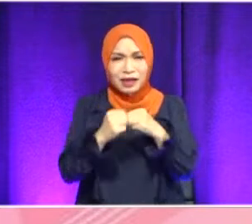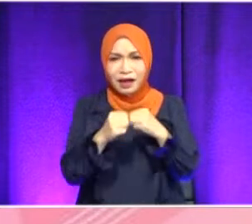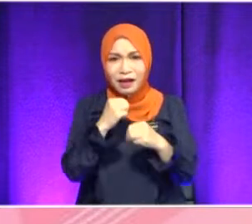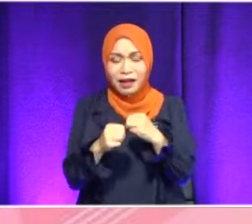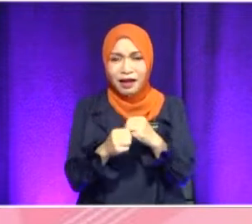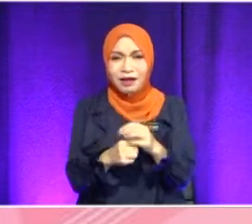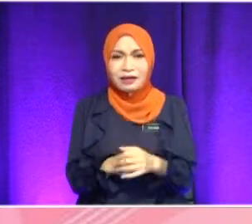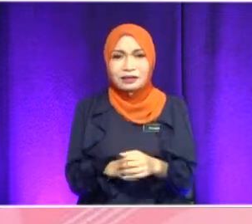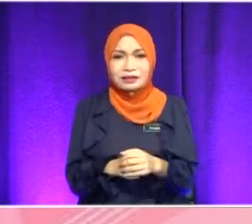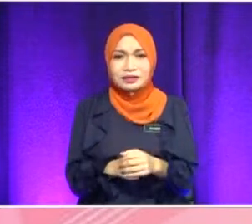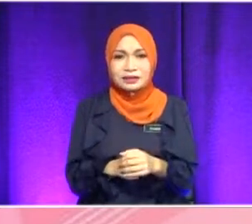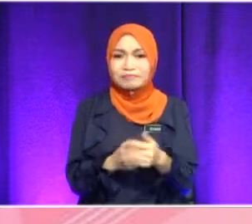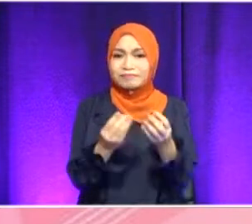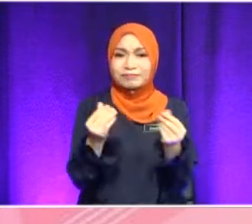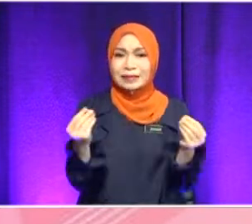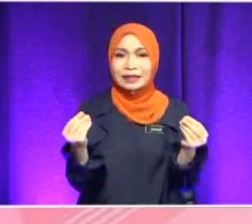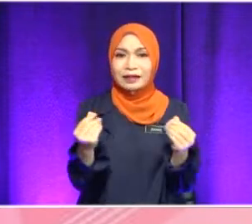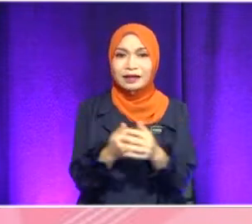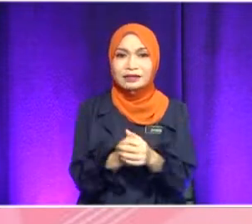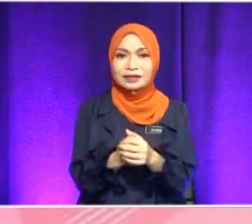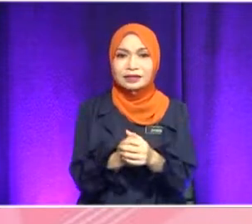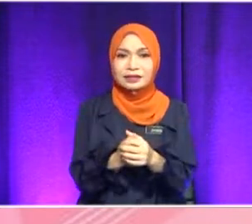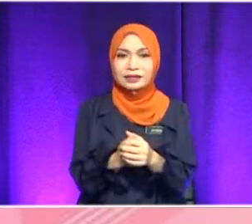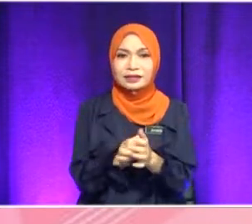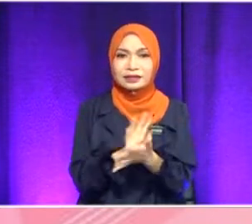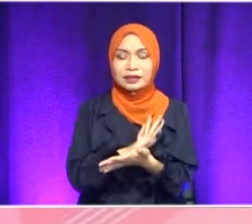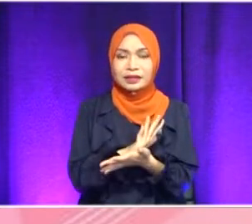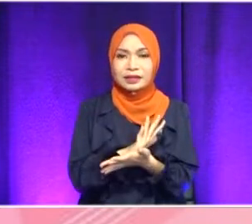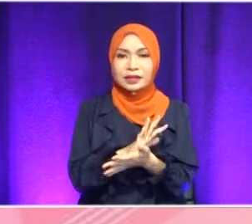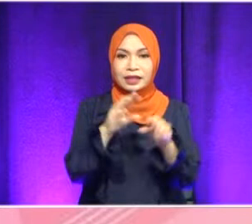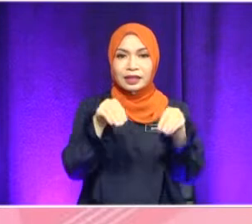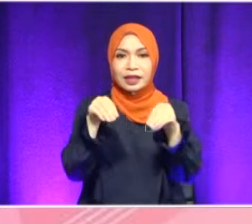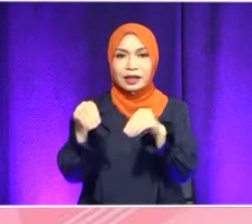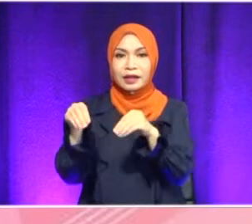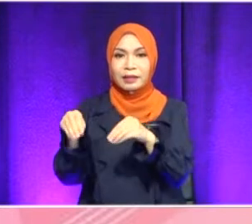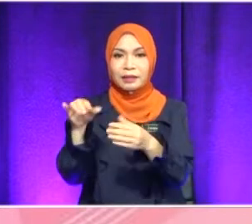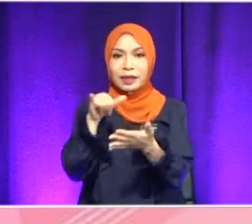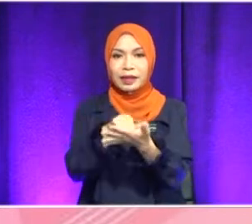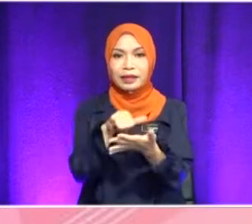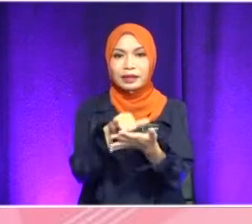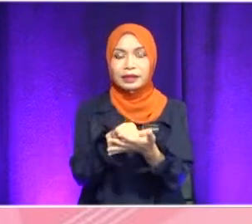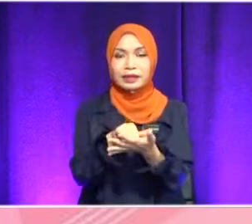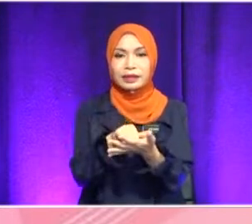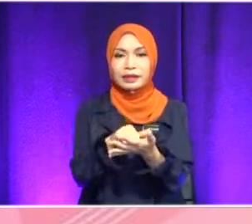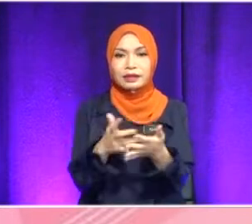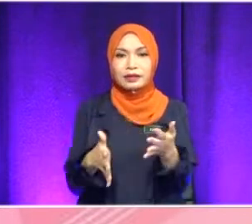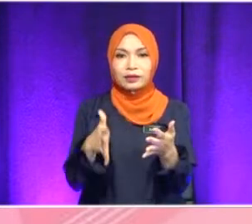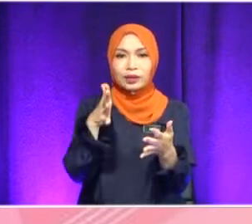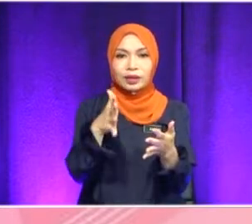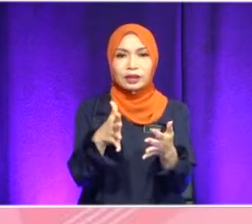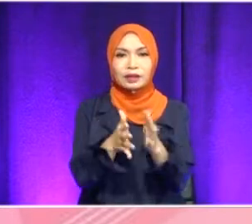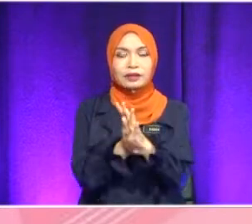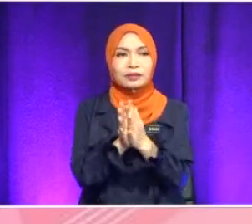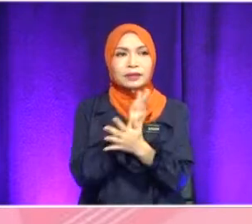jadi petani ini ditanam satu jenis tanaman saja kita namanya akan menyerap nutrien dalam tanah tersebut lama-lama dia akan mengalami masalah